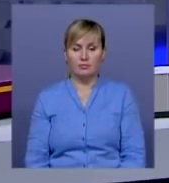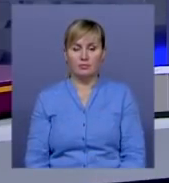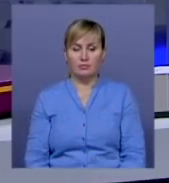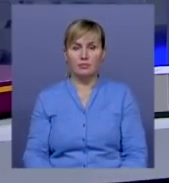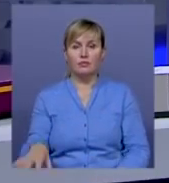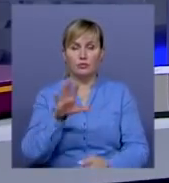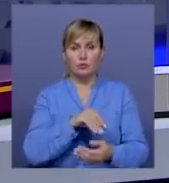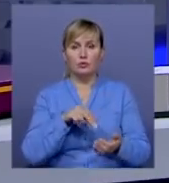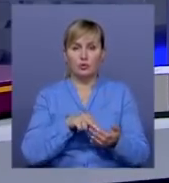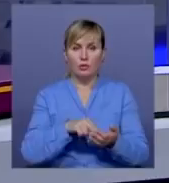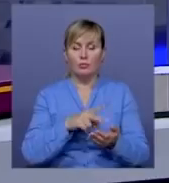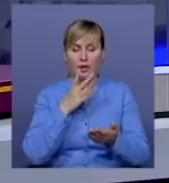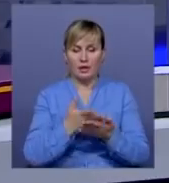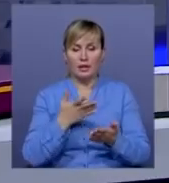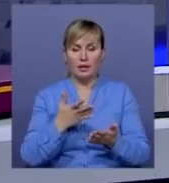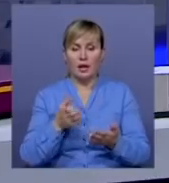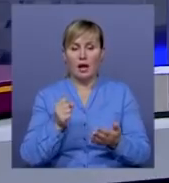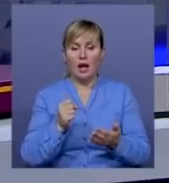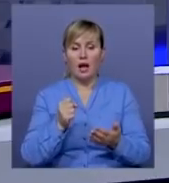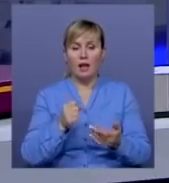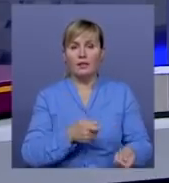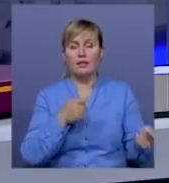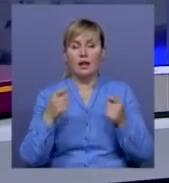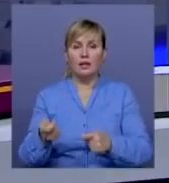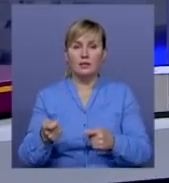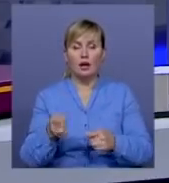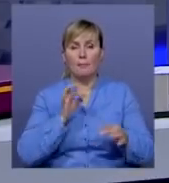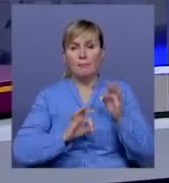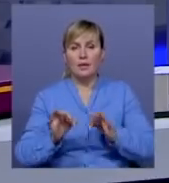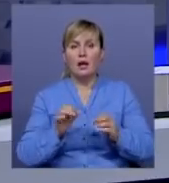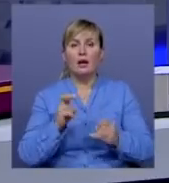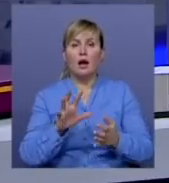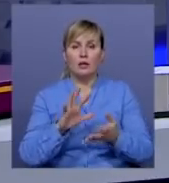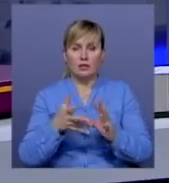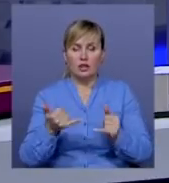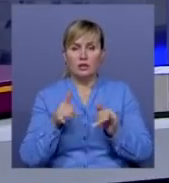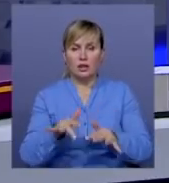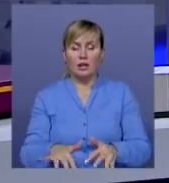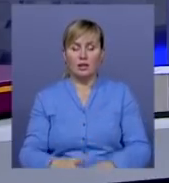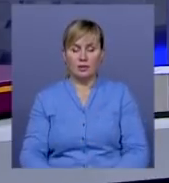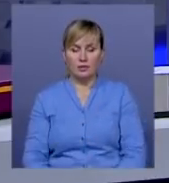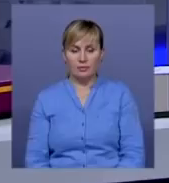все понятно. А вот с доставкой продовольствия и медикаментов как обстоят дела?